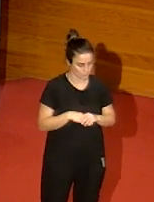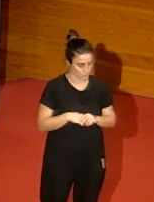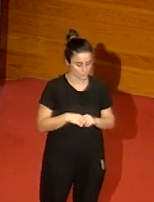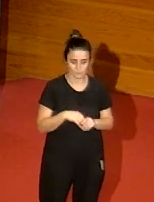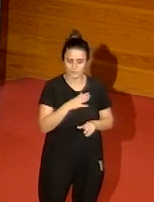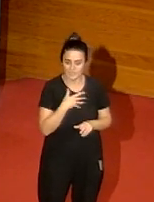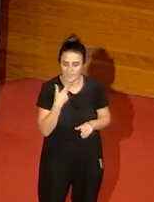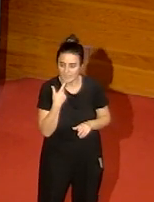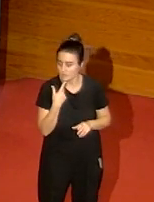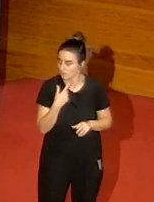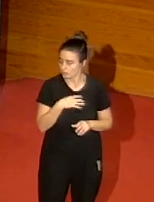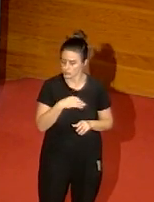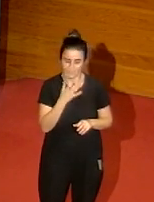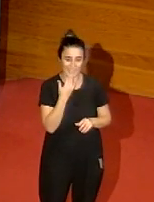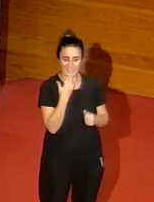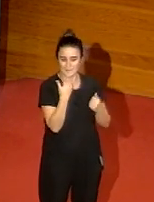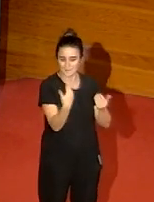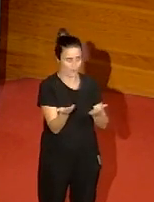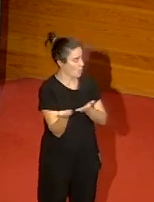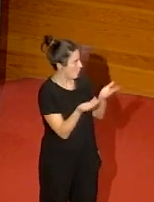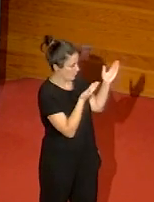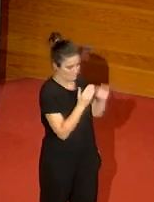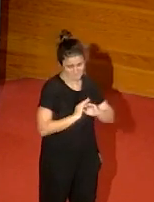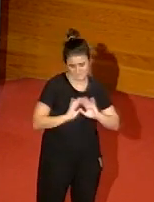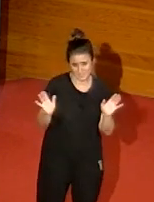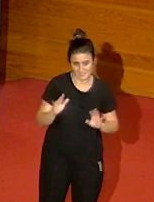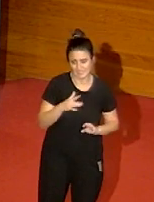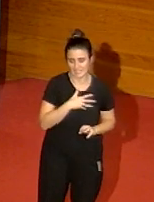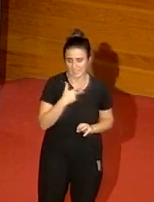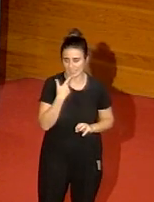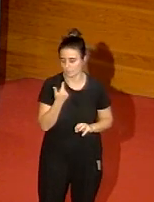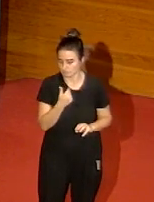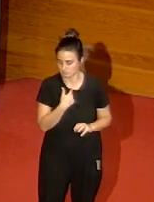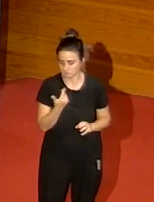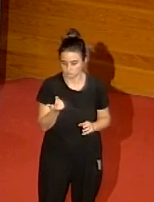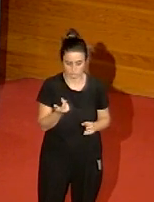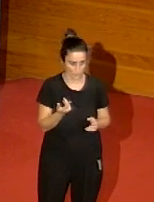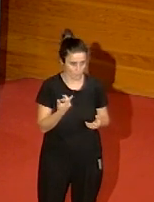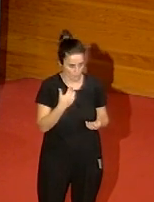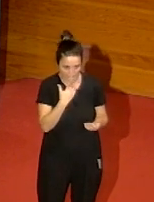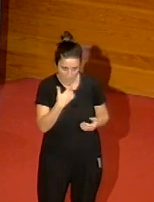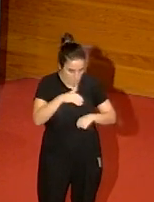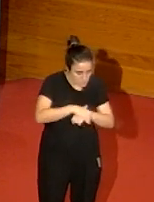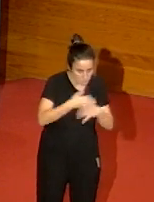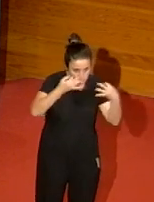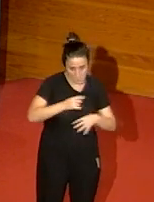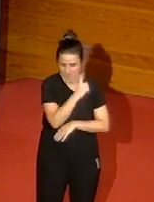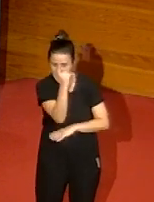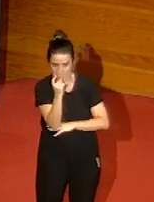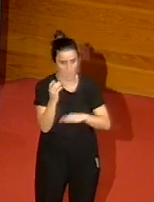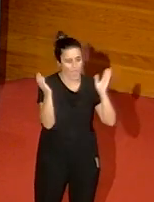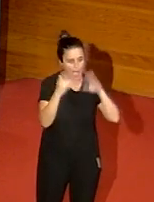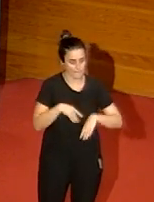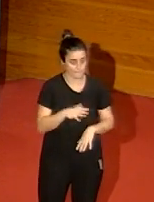erakutsi edo, bueno, adibide bezala jarri nahi ditut. Hau ez da, nik ez dut ez dakit horrako gauza absolutu bat egin nahi, baina bai erakutsi behintzat, badaudela